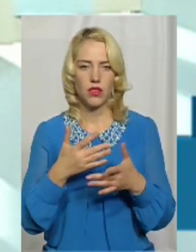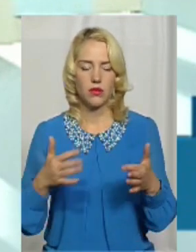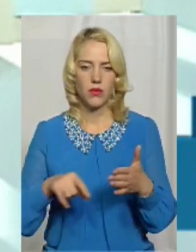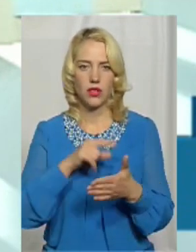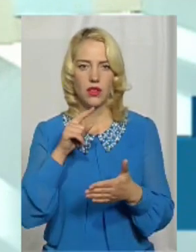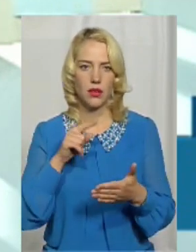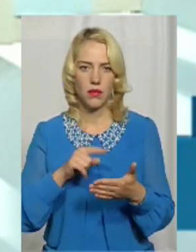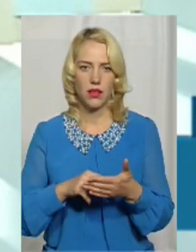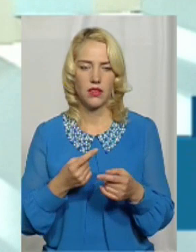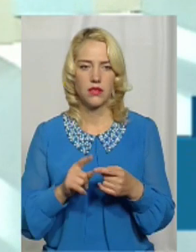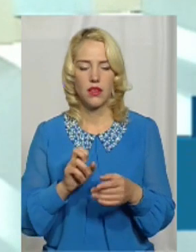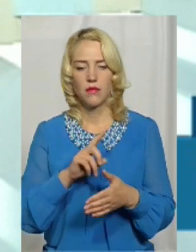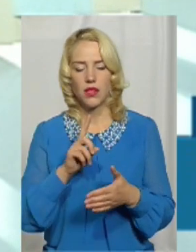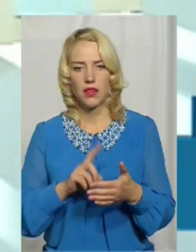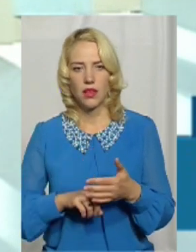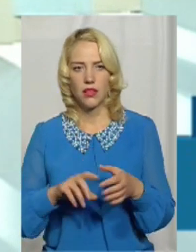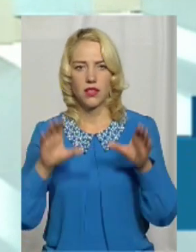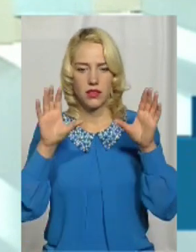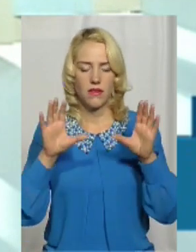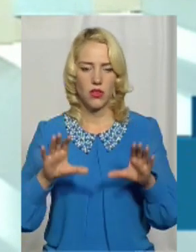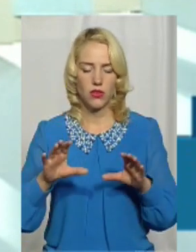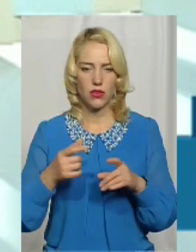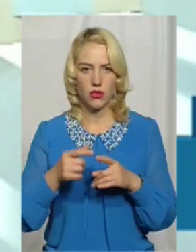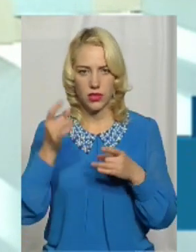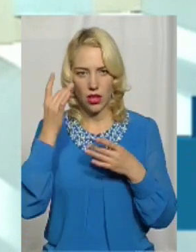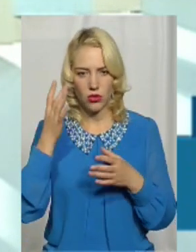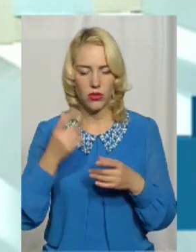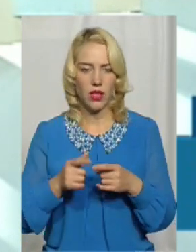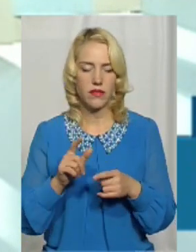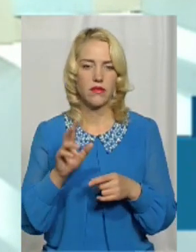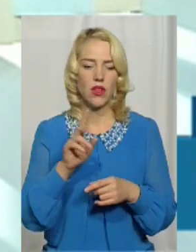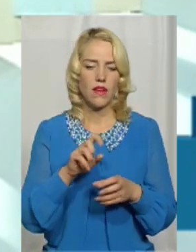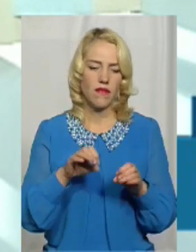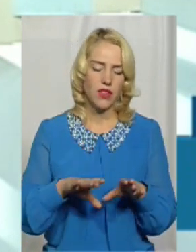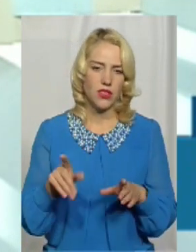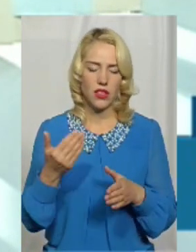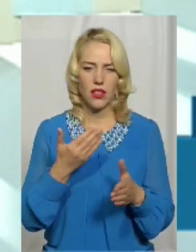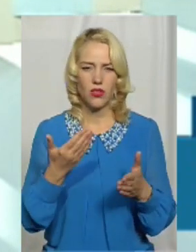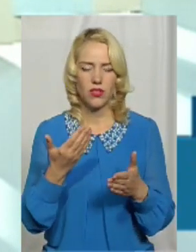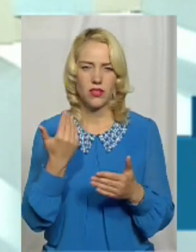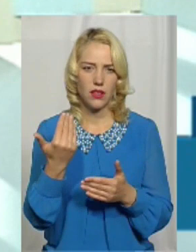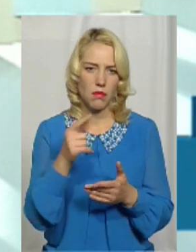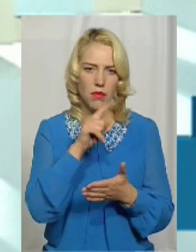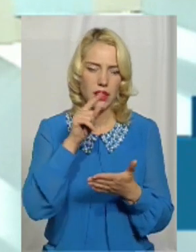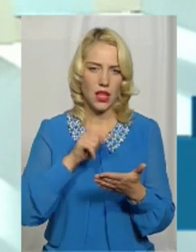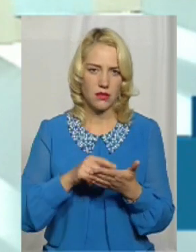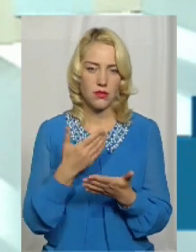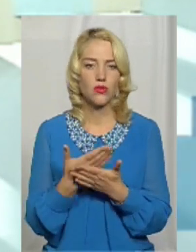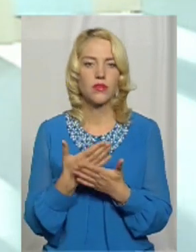різноманітних питань. Це як питання цивільного законодавства, як вирішення якихось їхніх питань, скажімо,